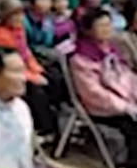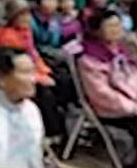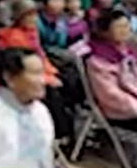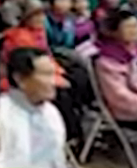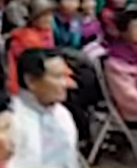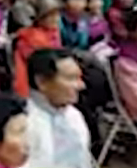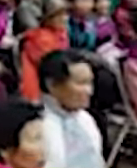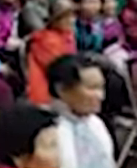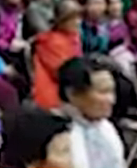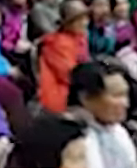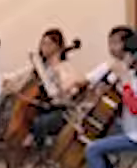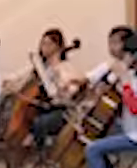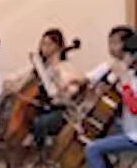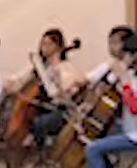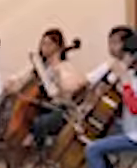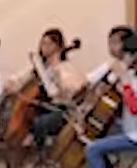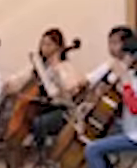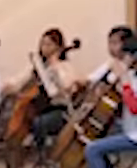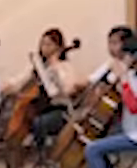직원들에게도 감사를 드립니다